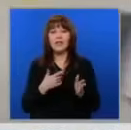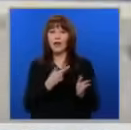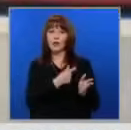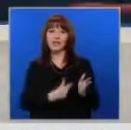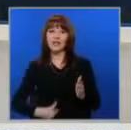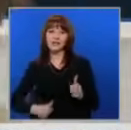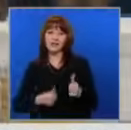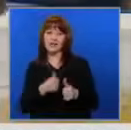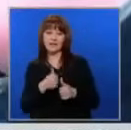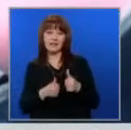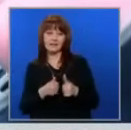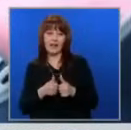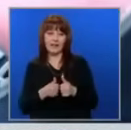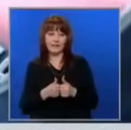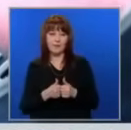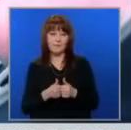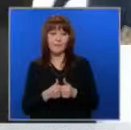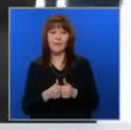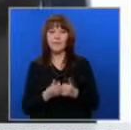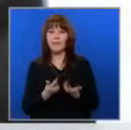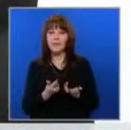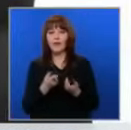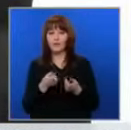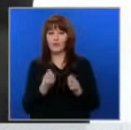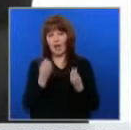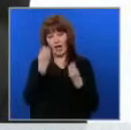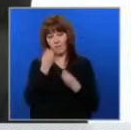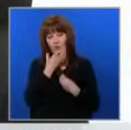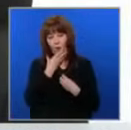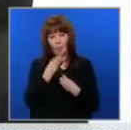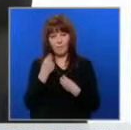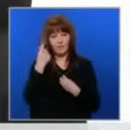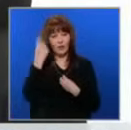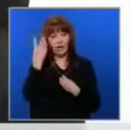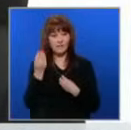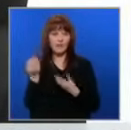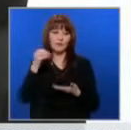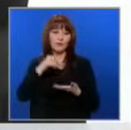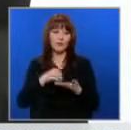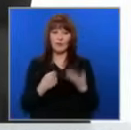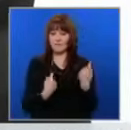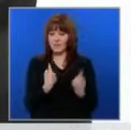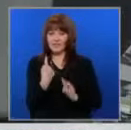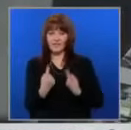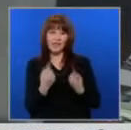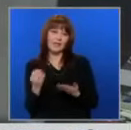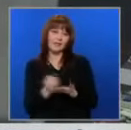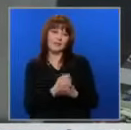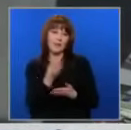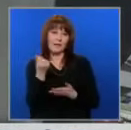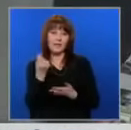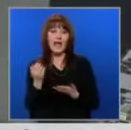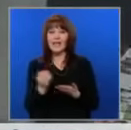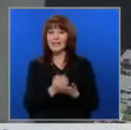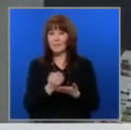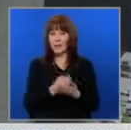националните ни състезатели по фигурно парзаляне. Каузата е хубава и сме дошли тук да се забавляваме и да съберем средства.